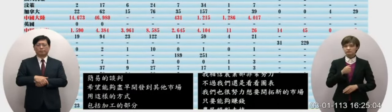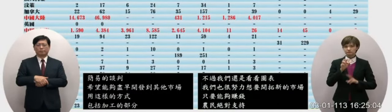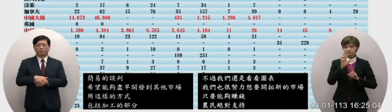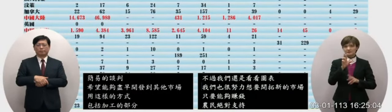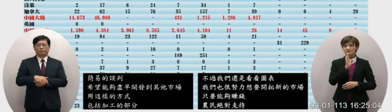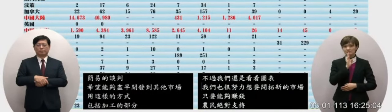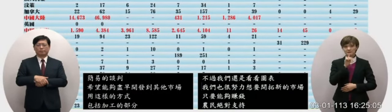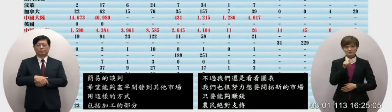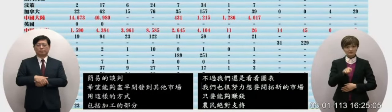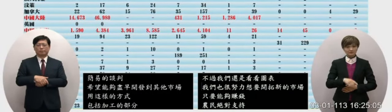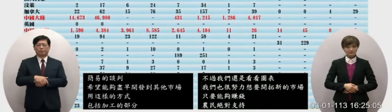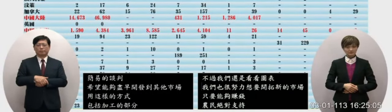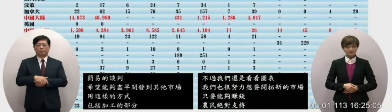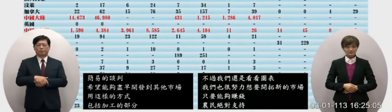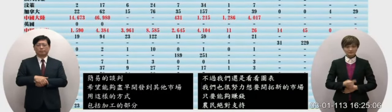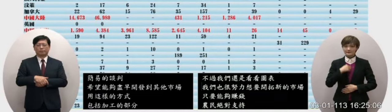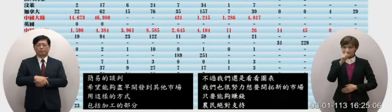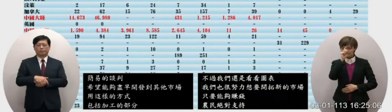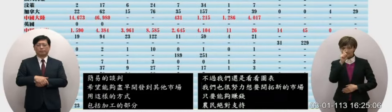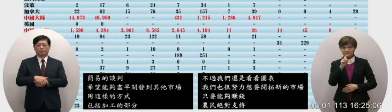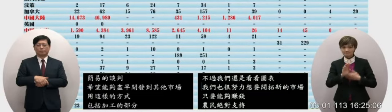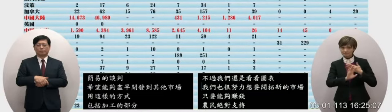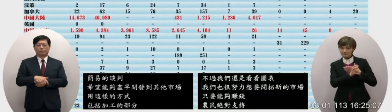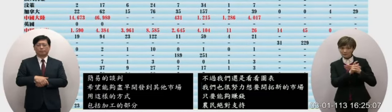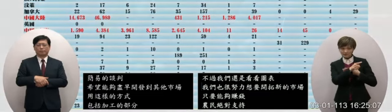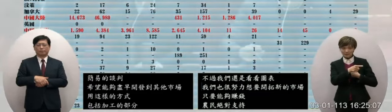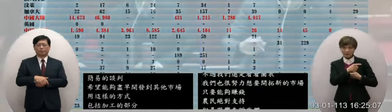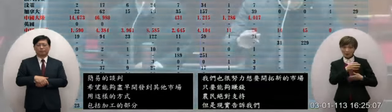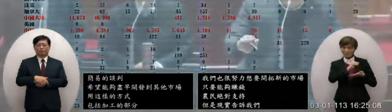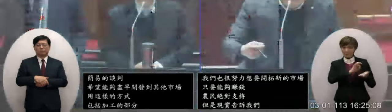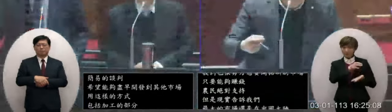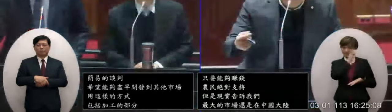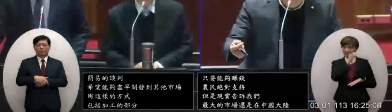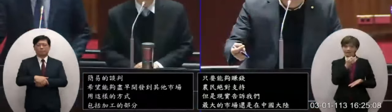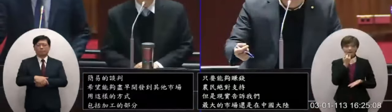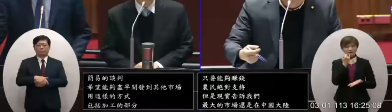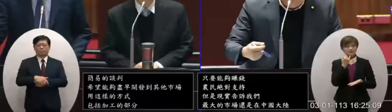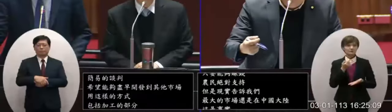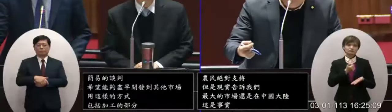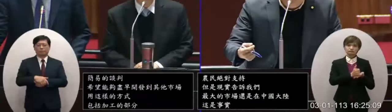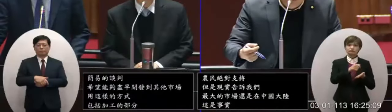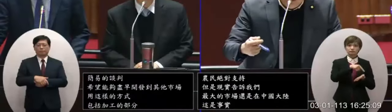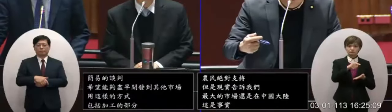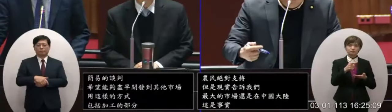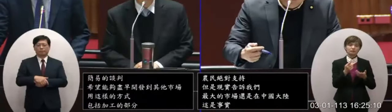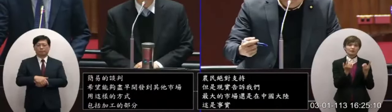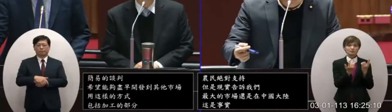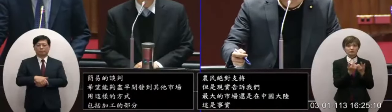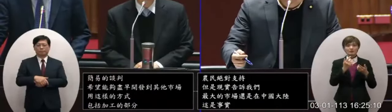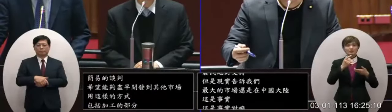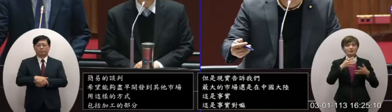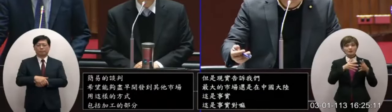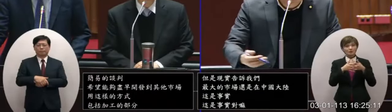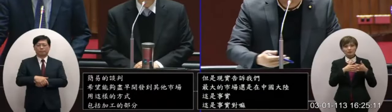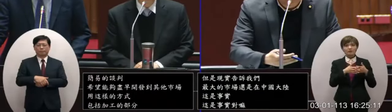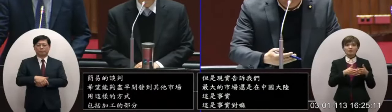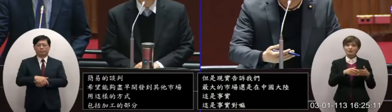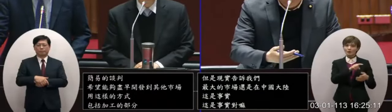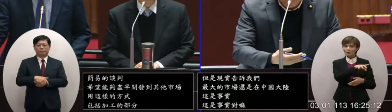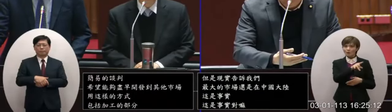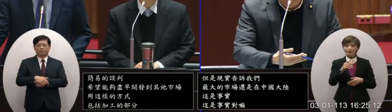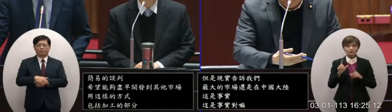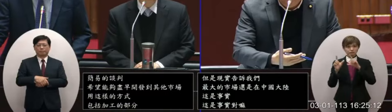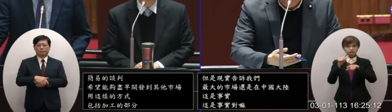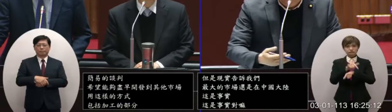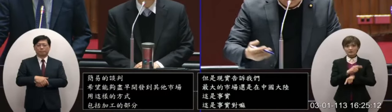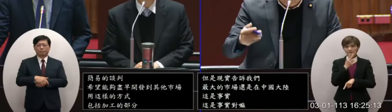不？我们当然有试着往高端的地方啊，透过冷链技术到北美，这个都试过啊，农民都试过，农委也都尝试过，甚至东南亚我